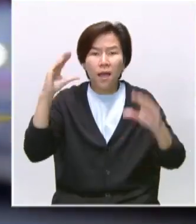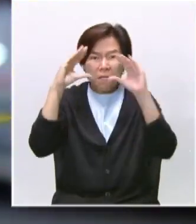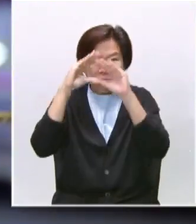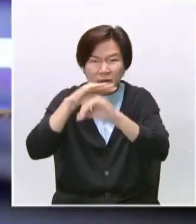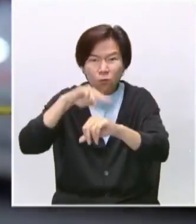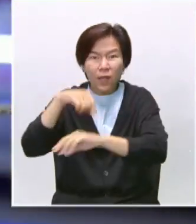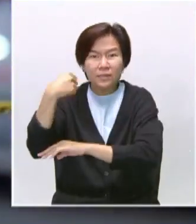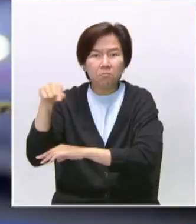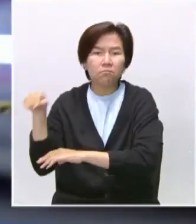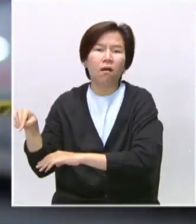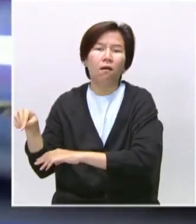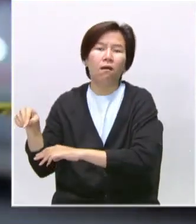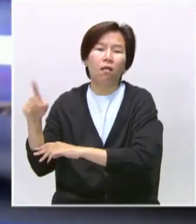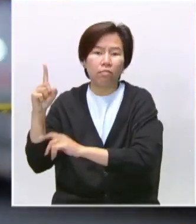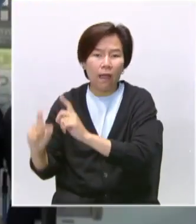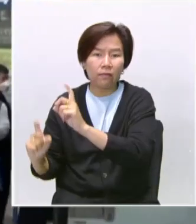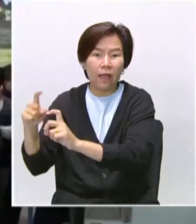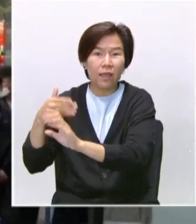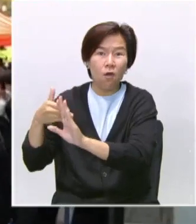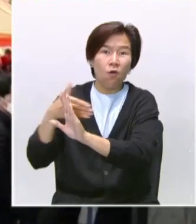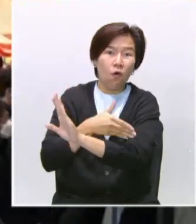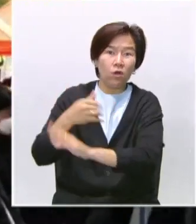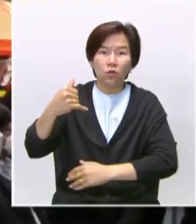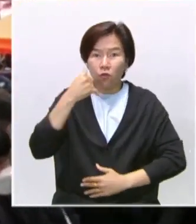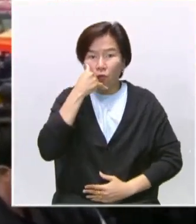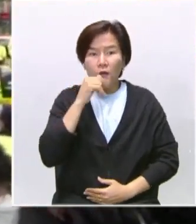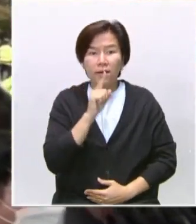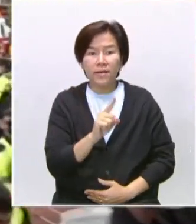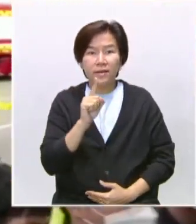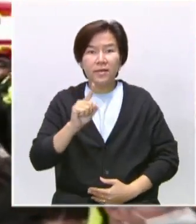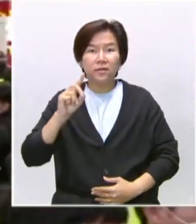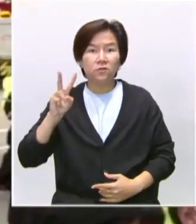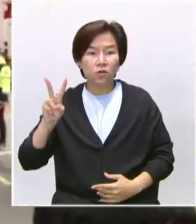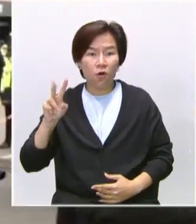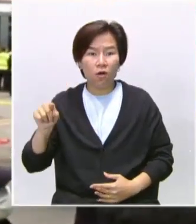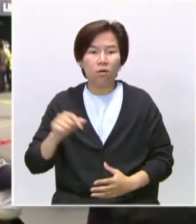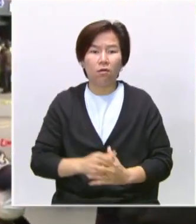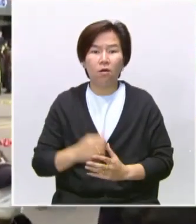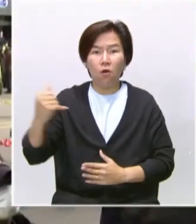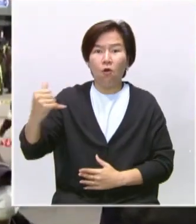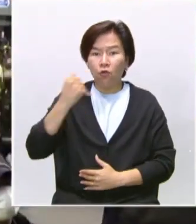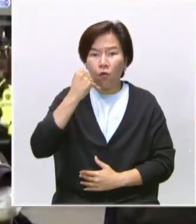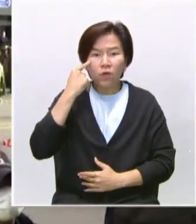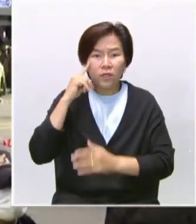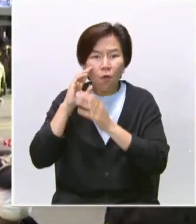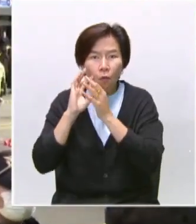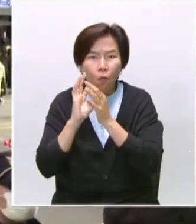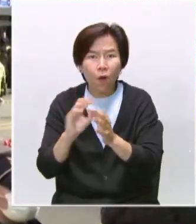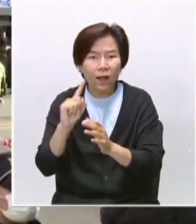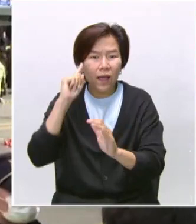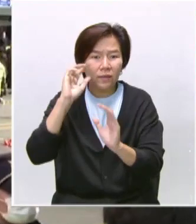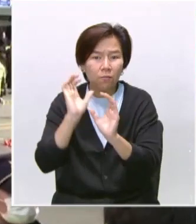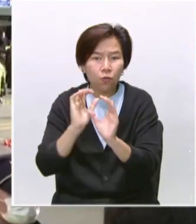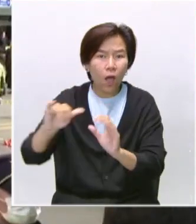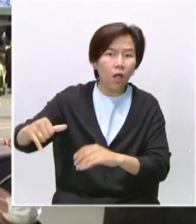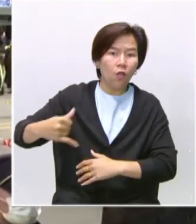ของคืนเดียวกันผู้ที่โทรศัพท์แจ้ง112สายแรกดังกล่าวนะคะพบแสดงความเป็นห่วงต่อตำรวจที่รับส